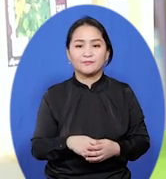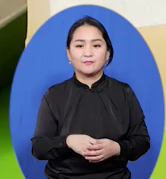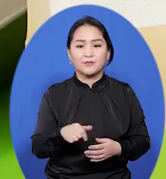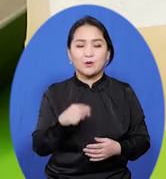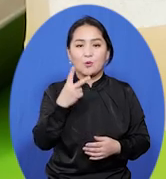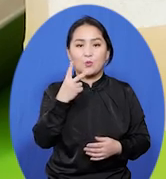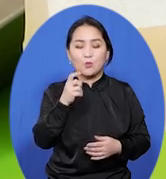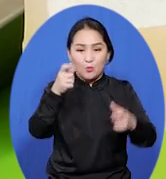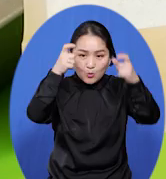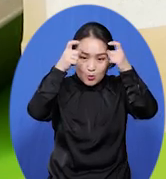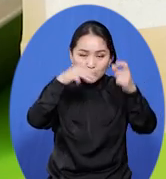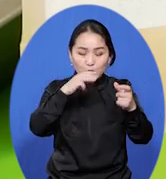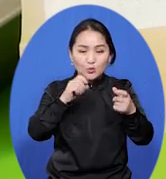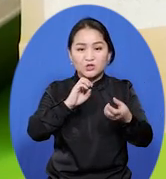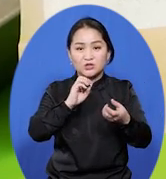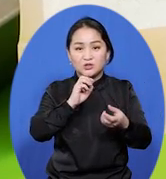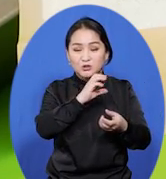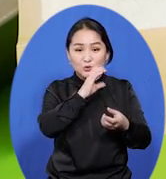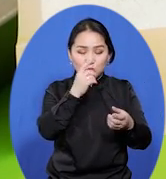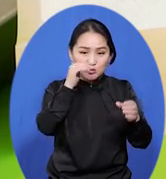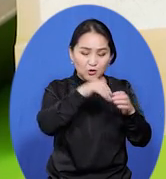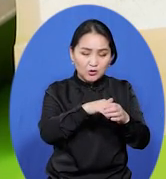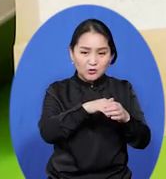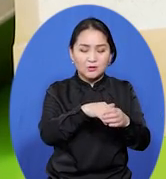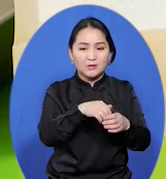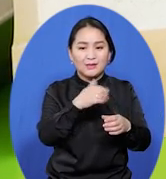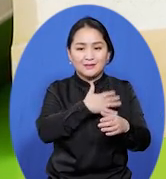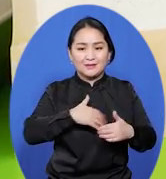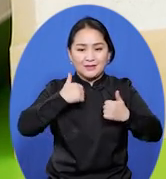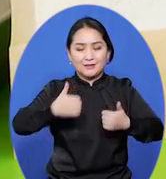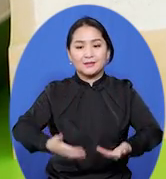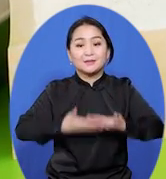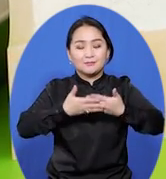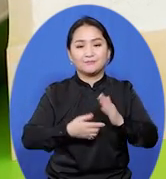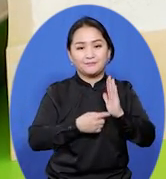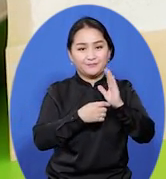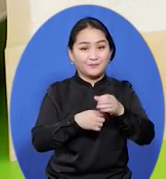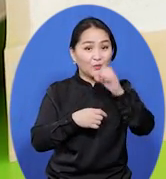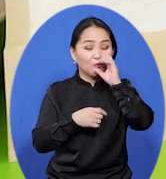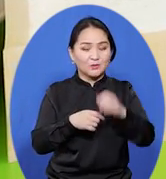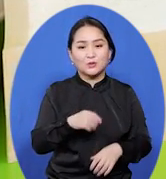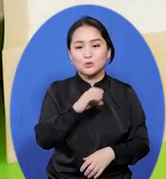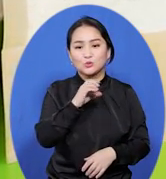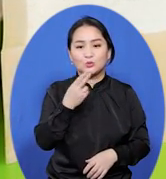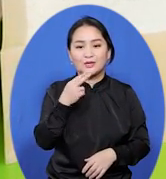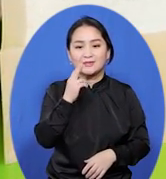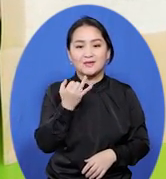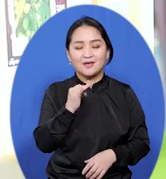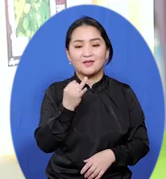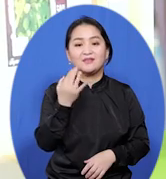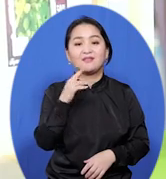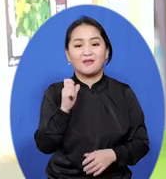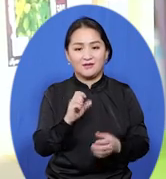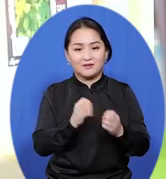бодоход энийг үхрийн төвхөөс үүдэж номхотход одоо дархлаа дэмжих зорилгоор ерөнхийдөө тамир тэнхээ оруулах сүйтэй цайны эдээ